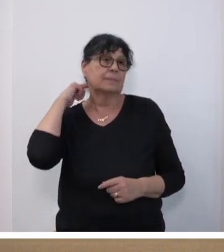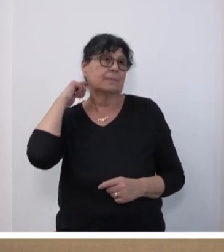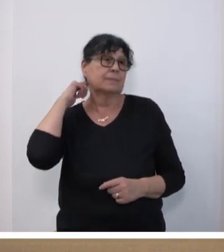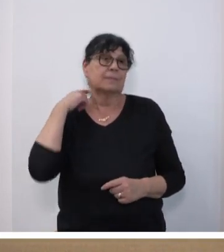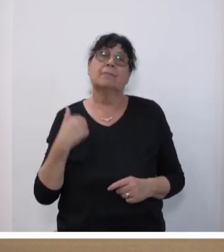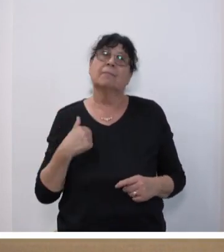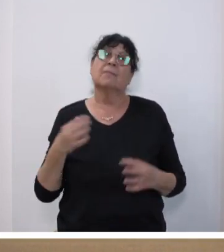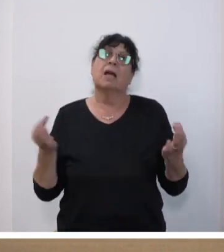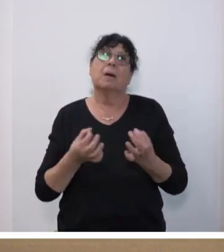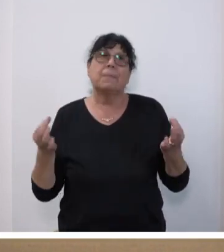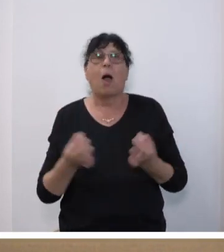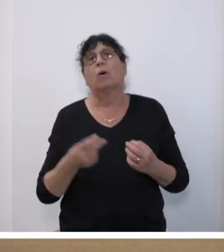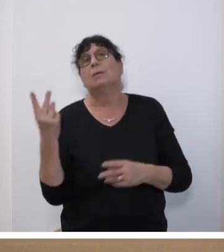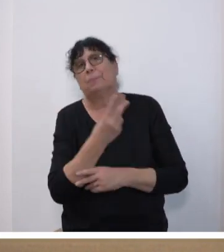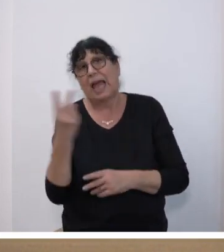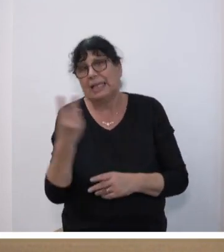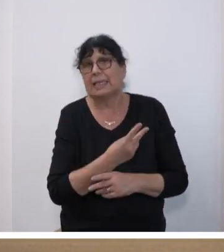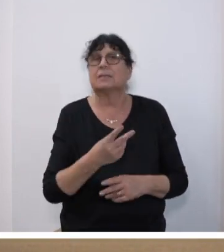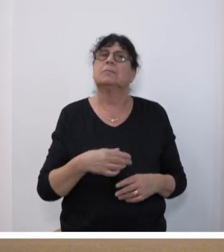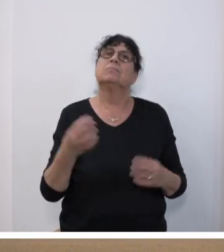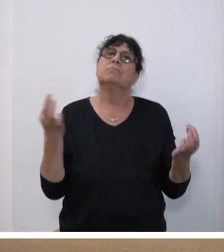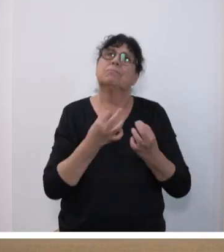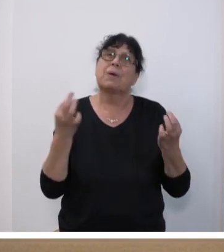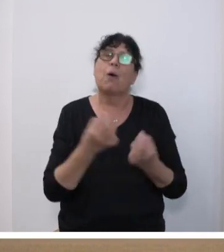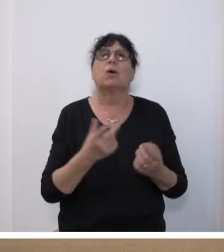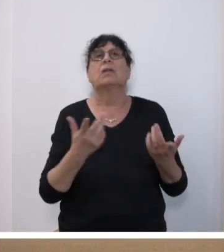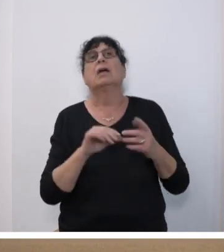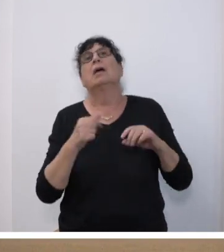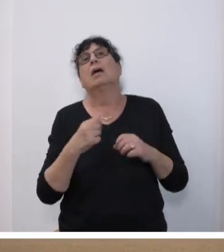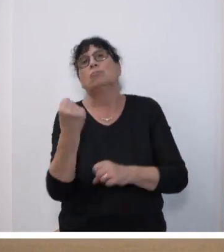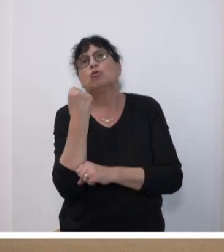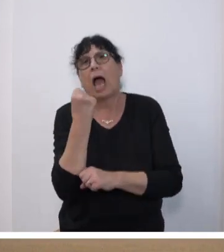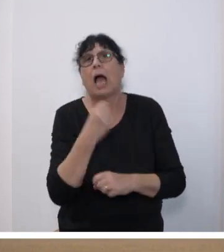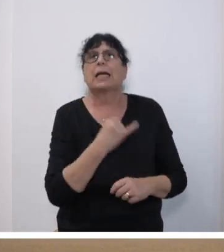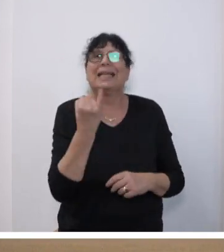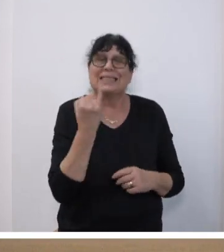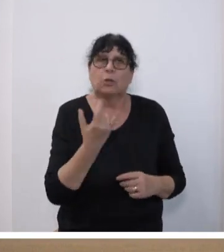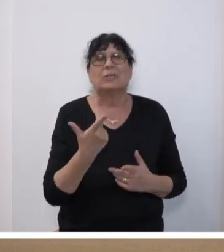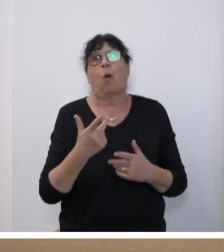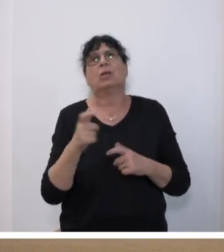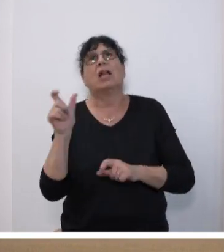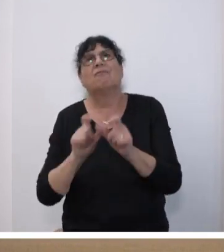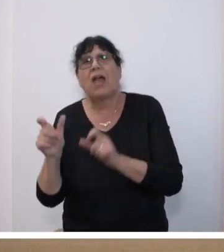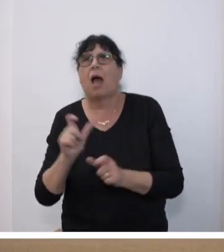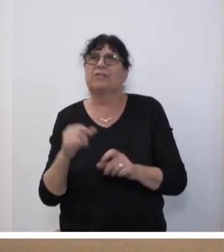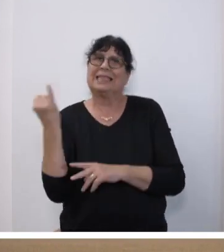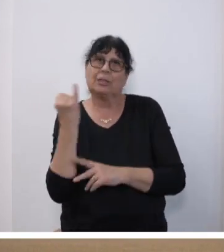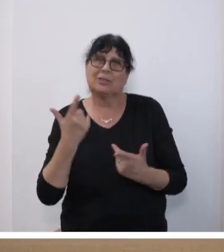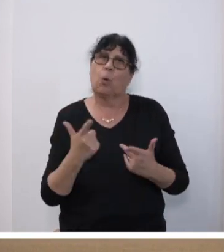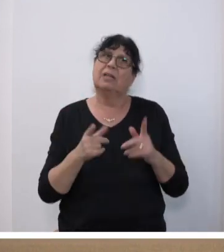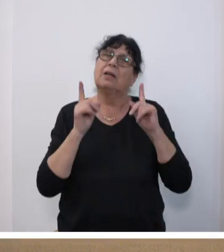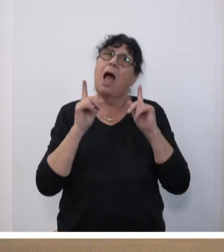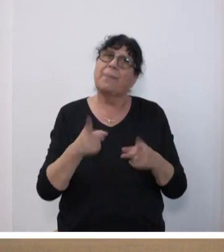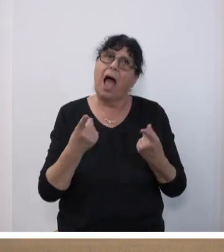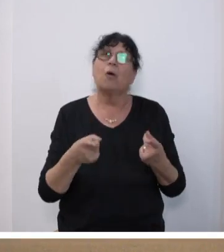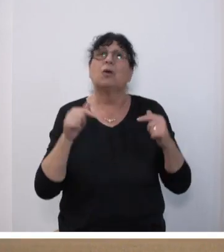Wir brauchen eben beides. Wir brauchen starke Institutionen. Wehrhafte Institutionen. Wir brauchen aber eben auch die Bannerträger